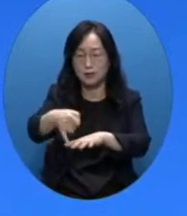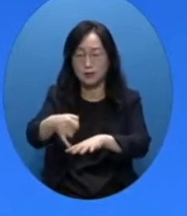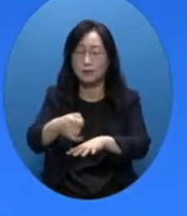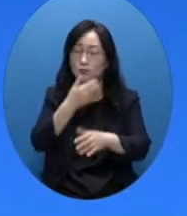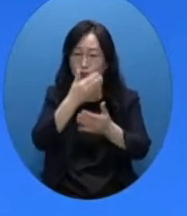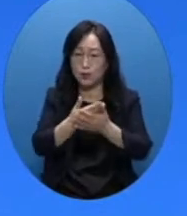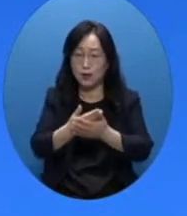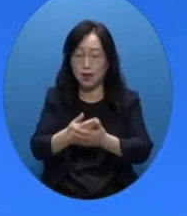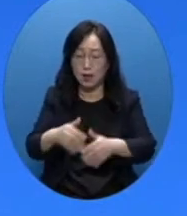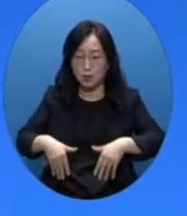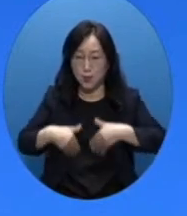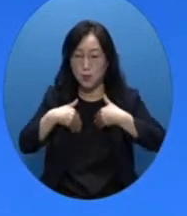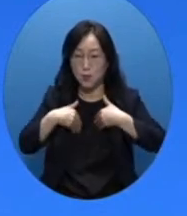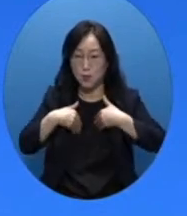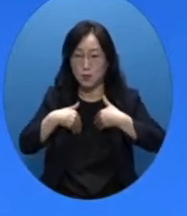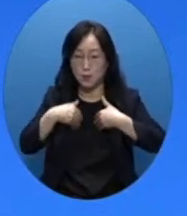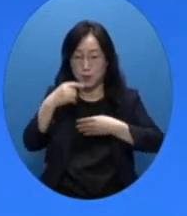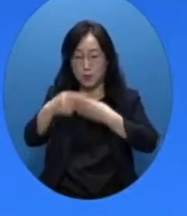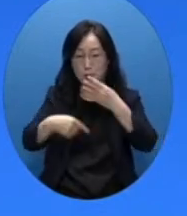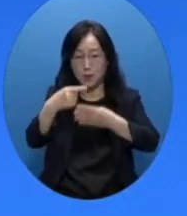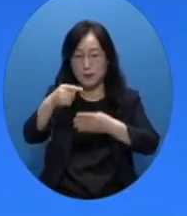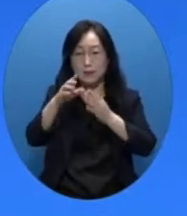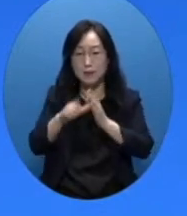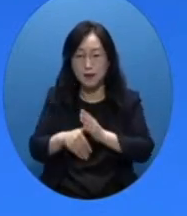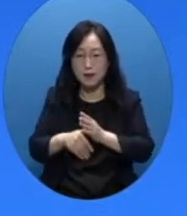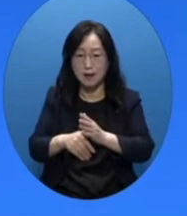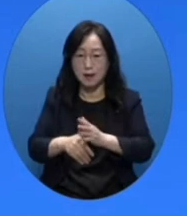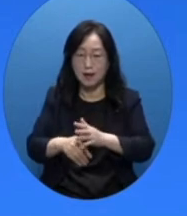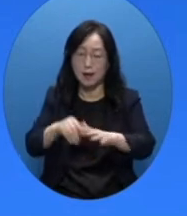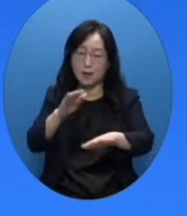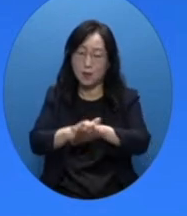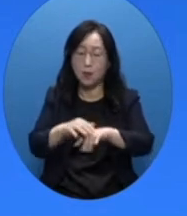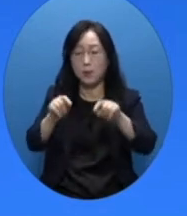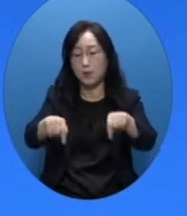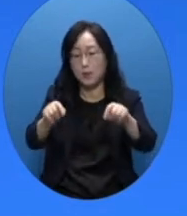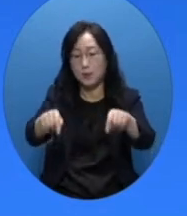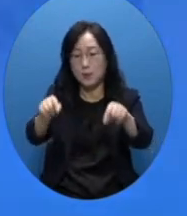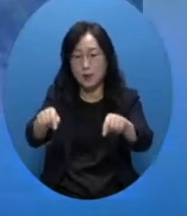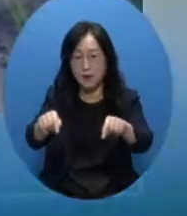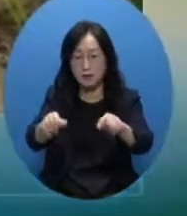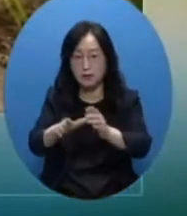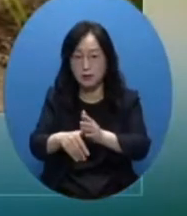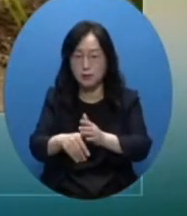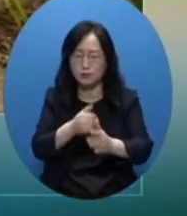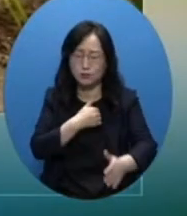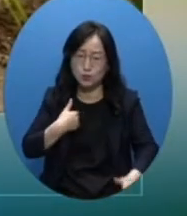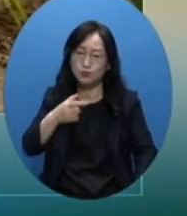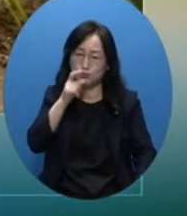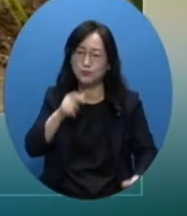모내기 시절에 충분한 물이 있어야 됩니다. 이 물이 없으면